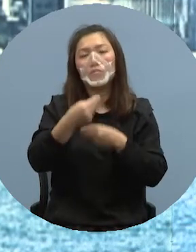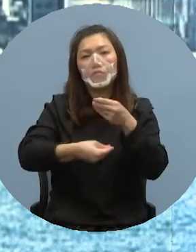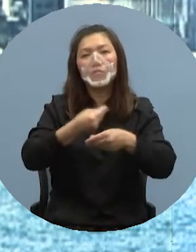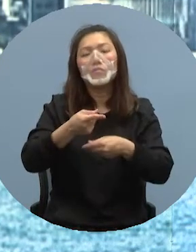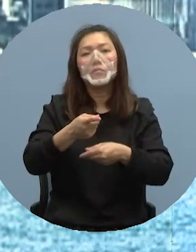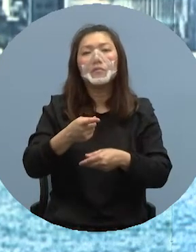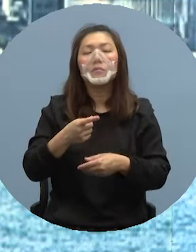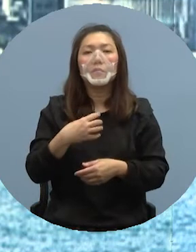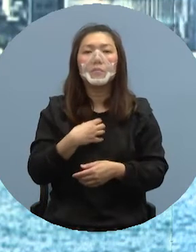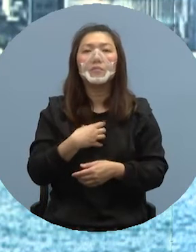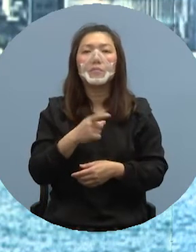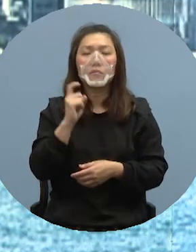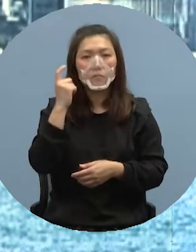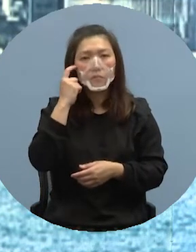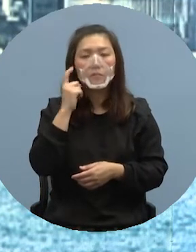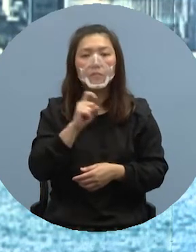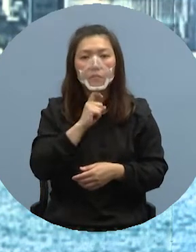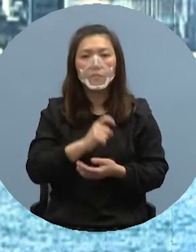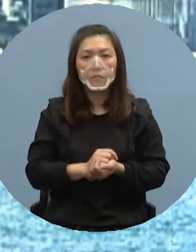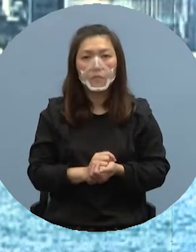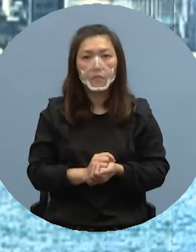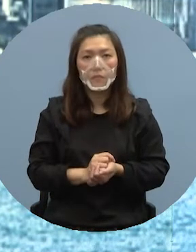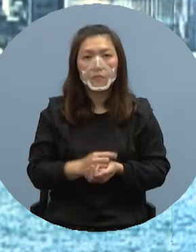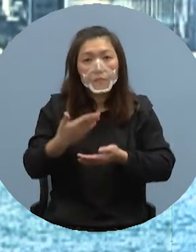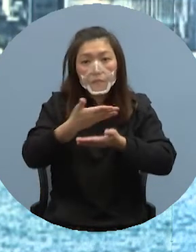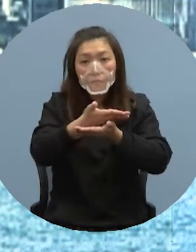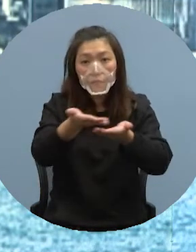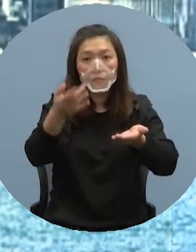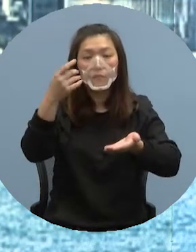傳播咧，喺我哋都係預期之內啦。咁所以大家